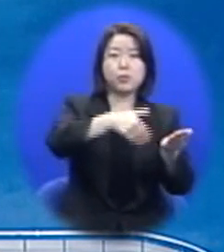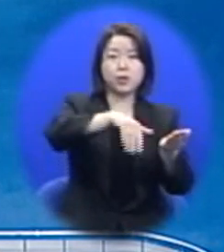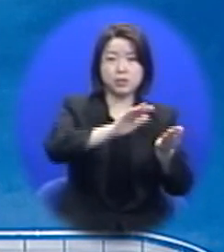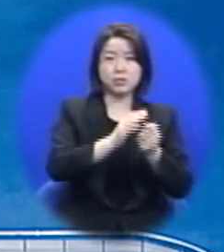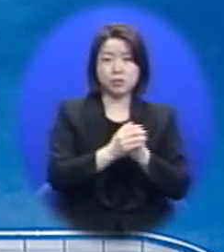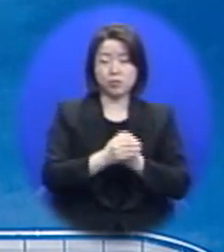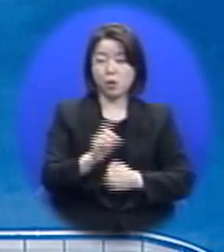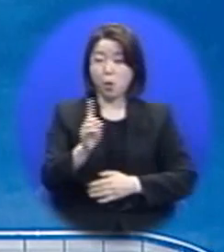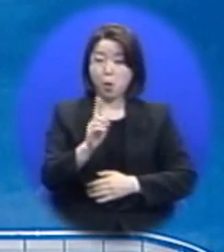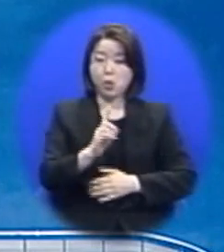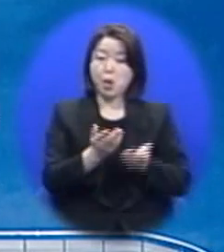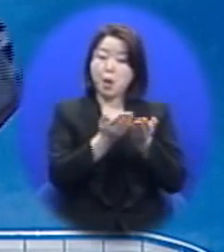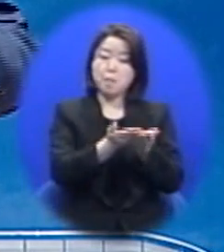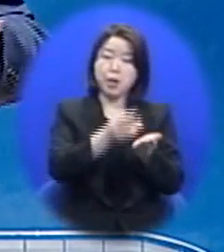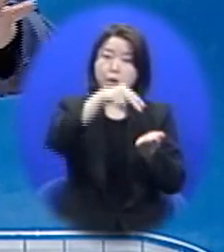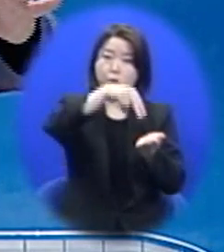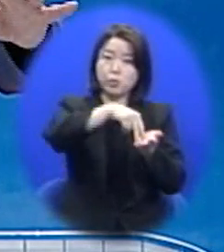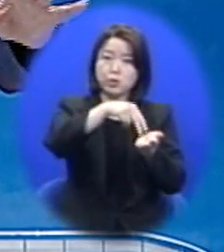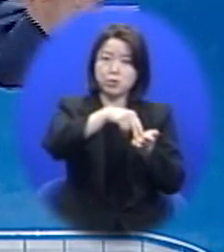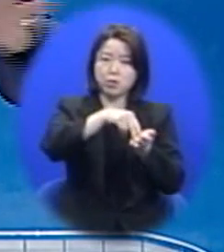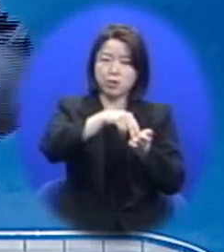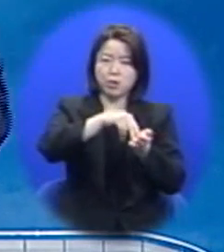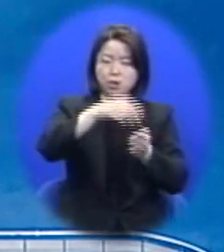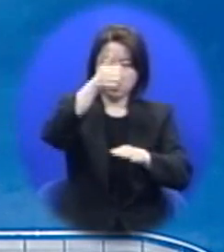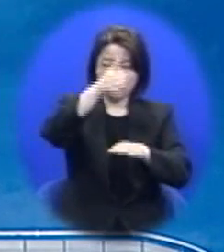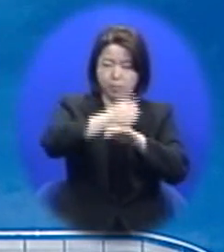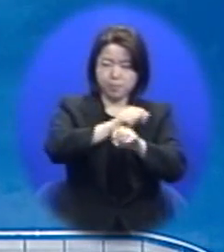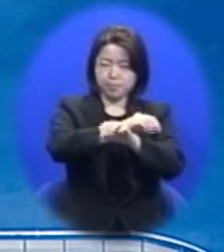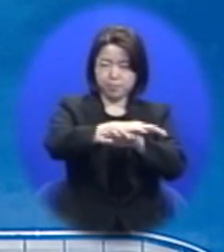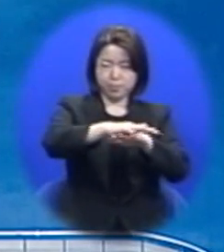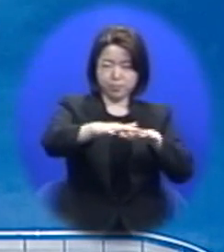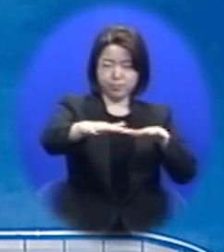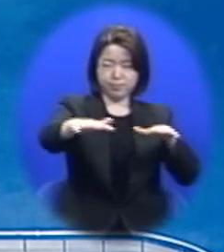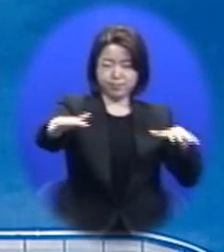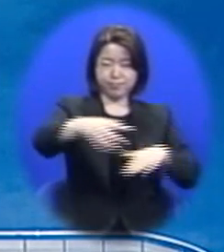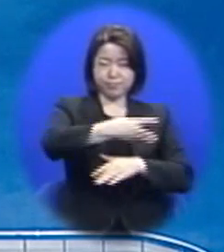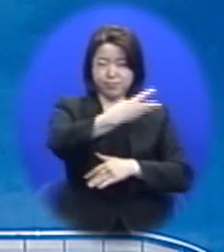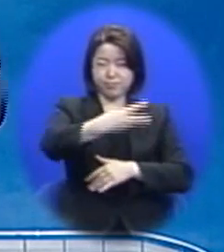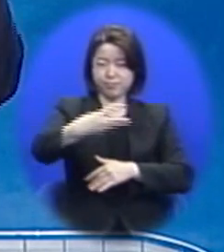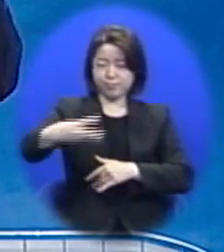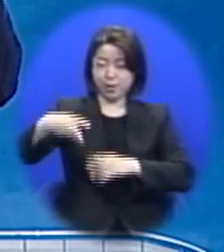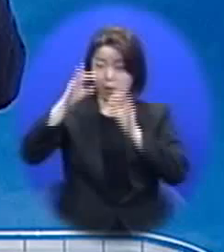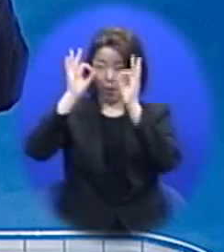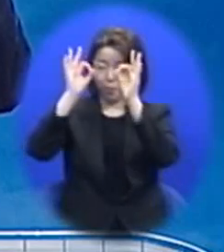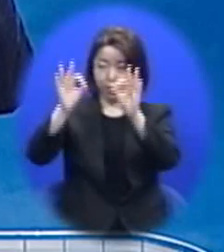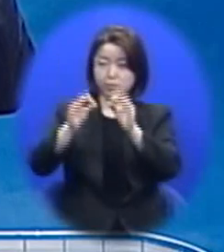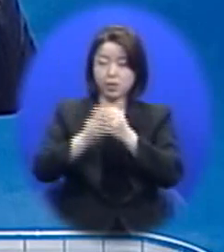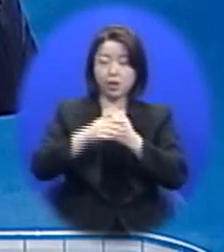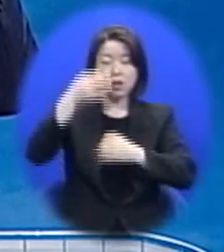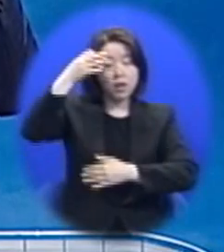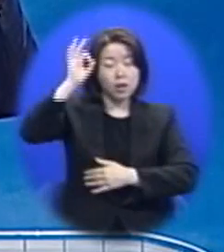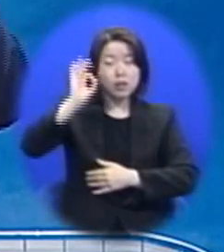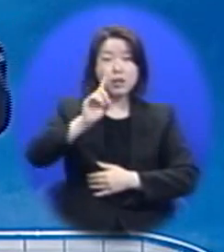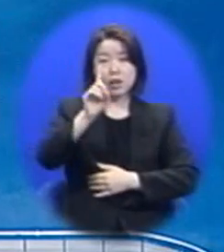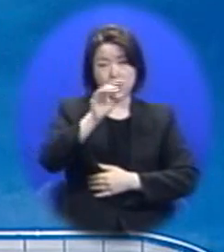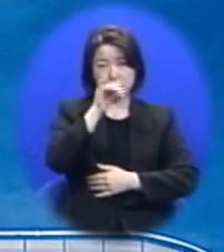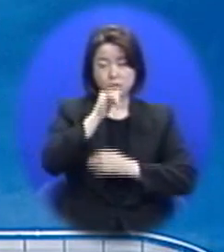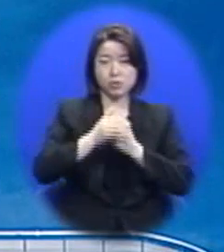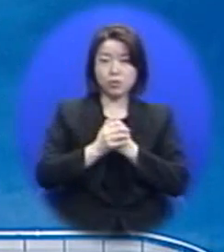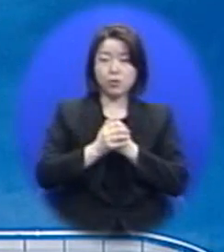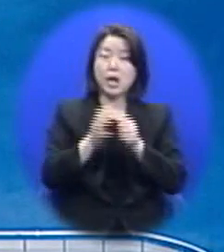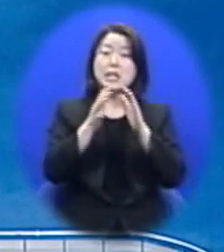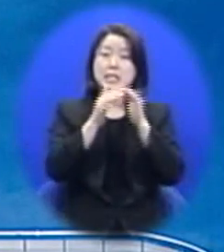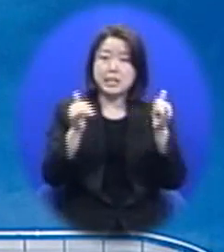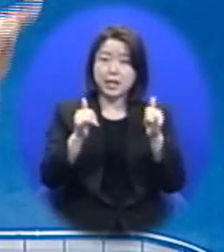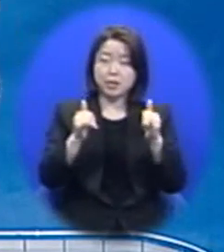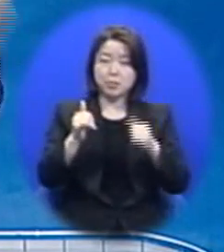날 배전에서 한없이 펼쳐지는 태평양 바다를 보고 있는데 깨달아지는 것이 사람이